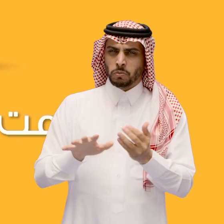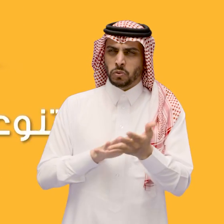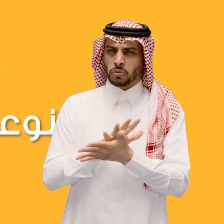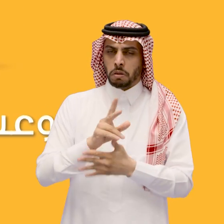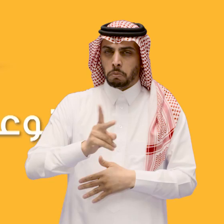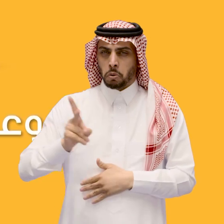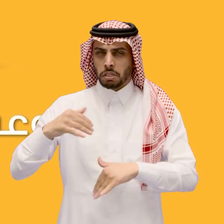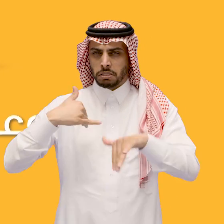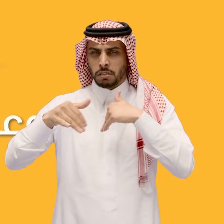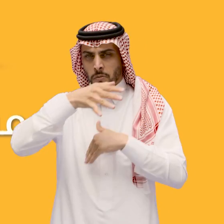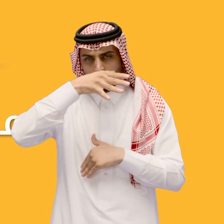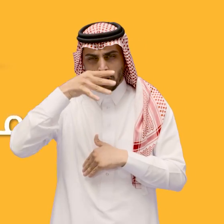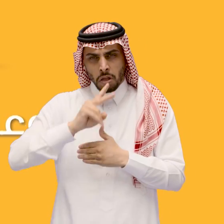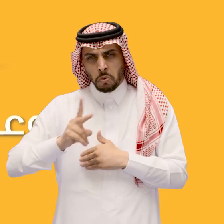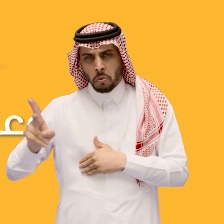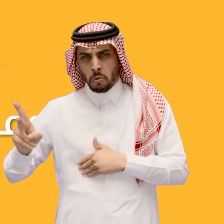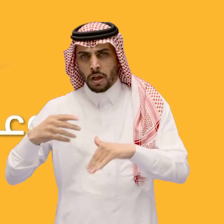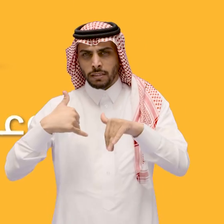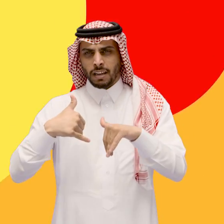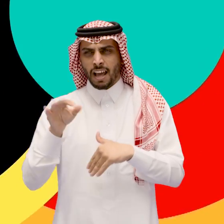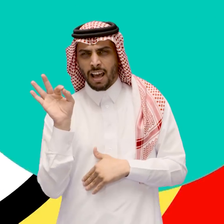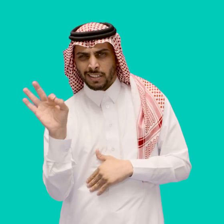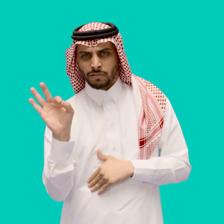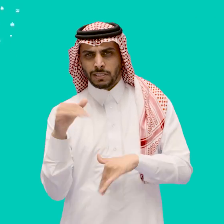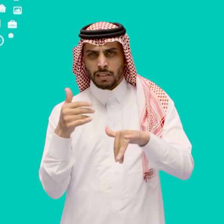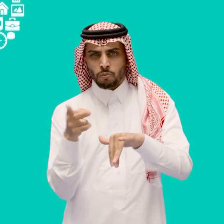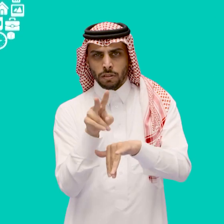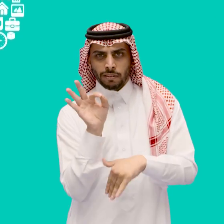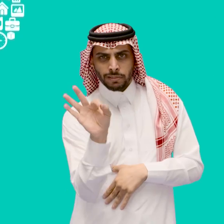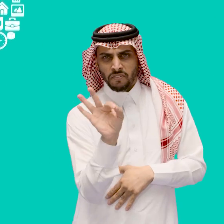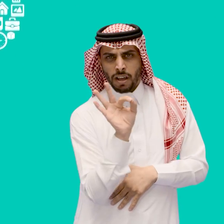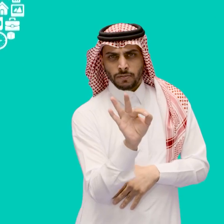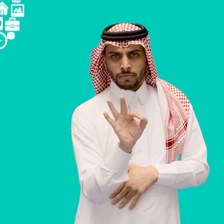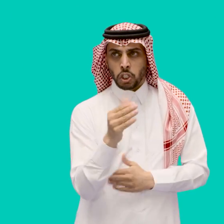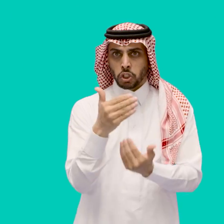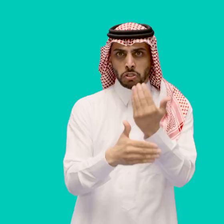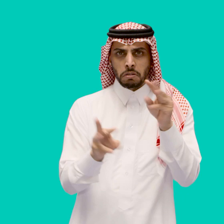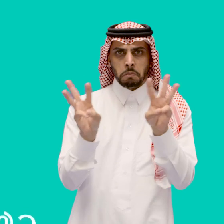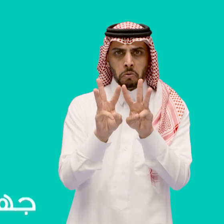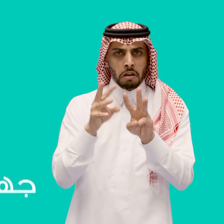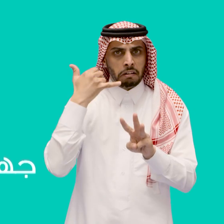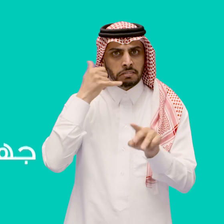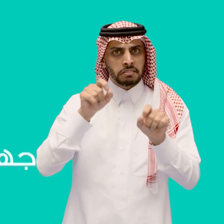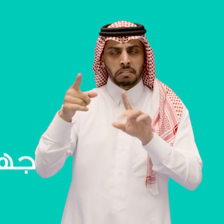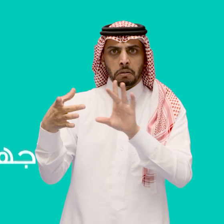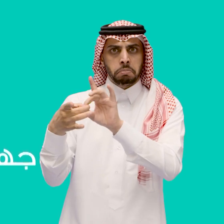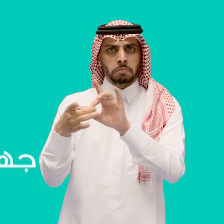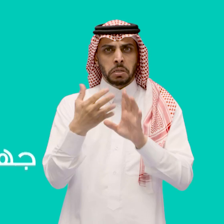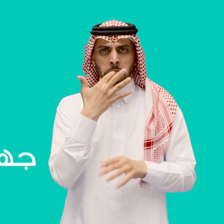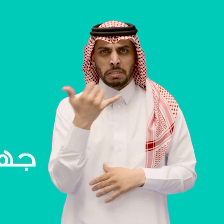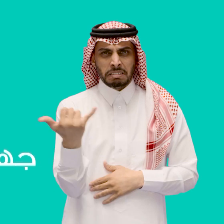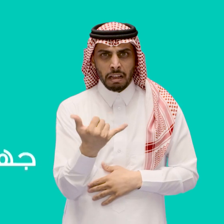تنوعت أشكال المخدرات وطرق الاستهداف مع تطور تقنيات الاتصال، وهو ما يتطلب